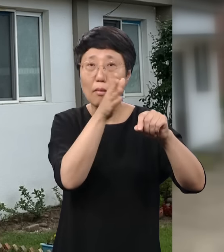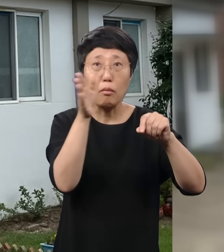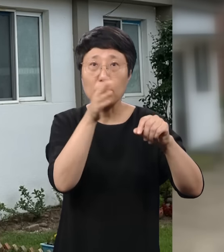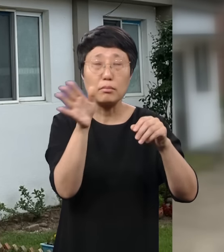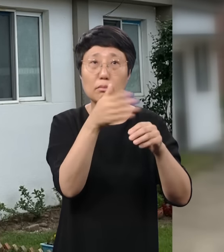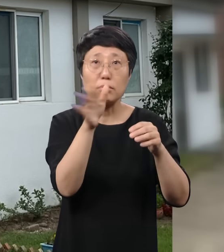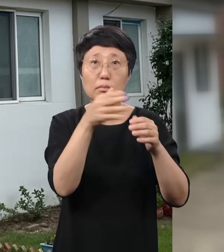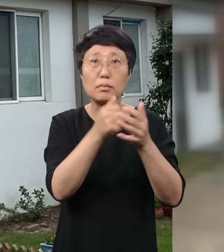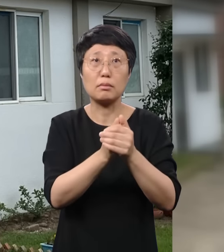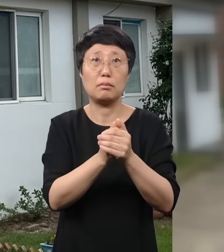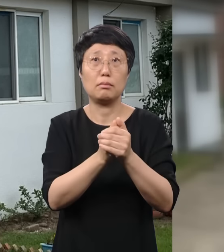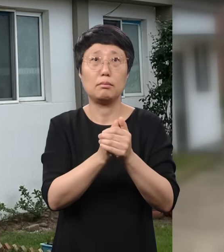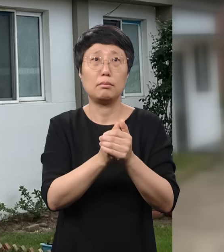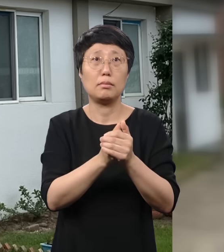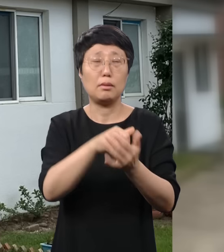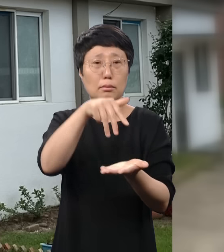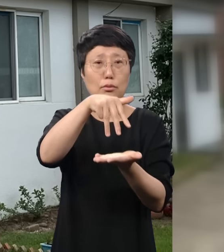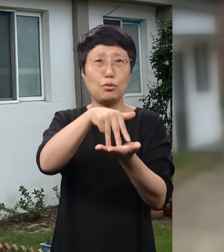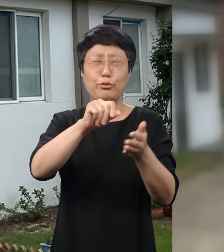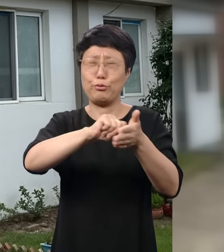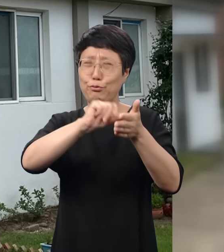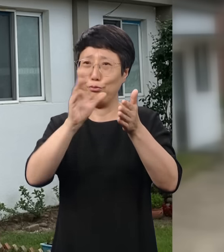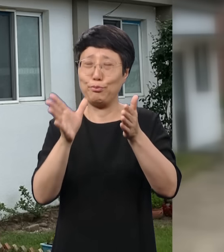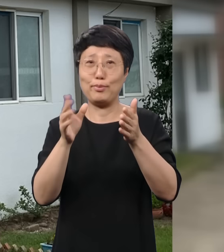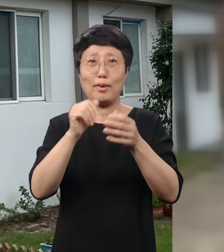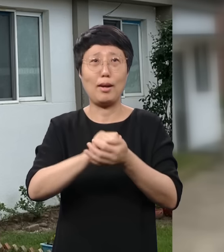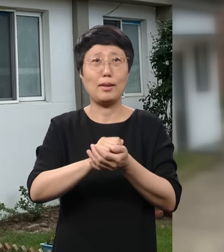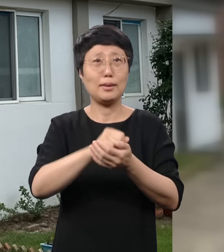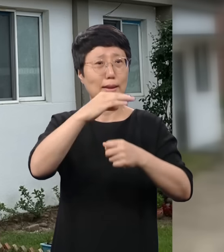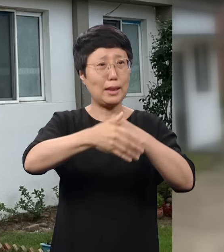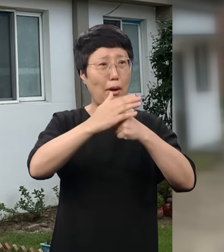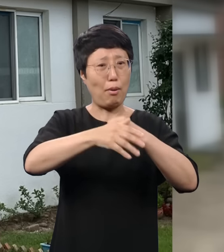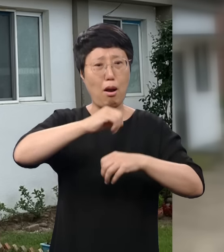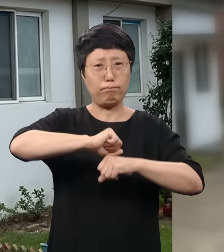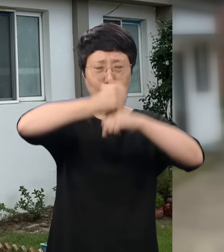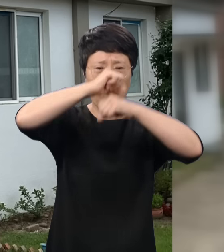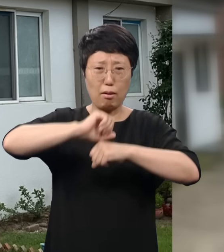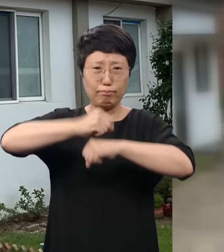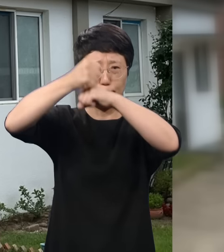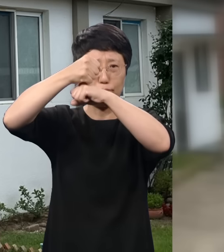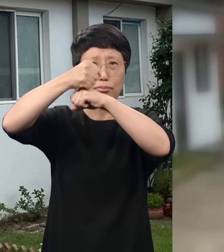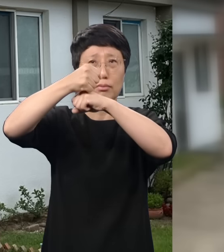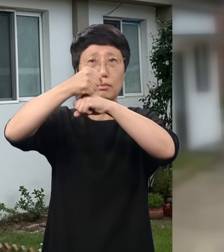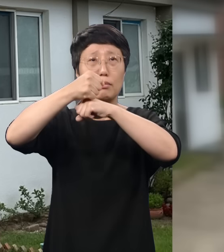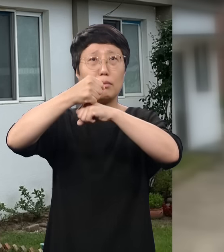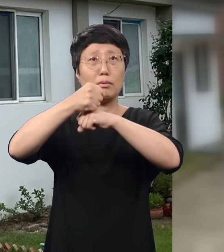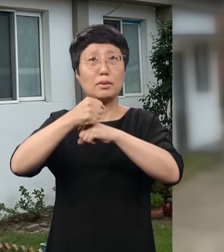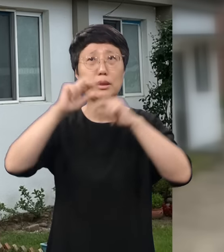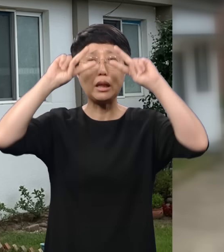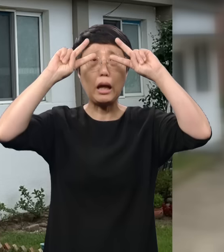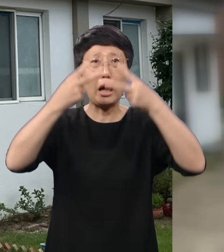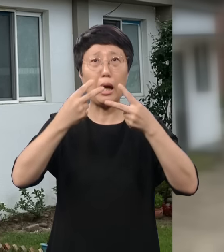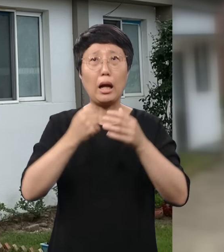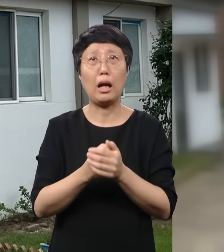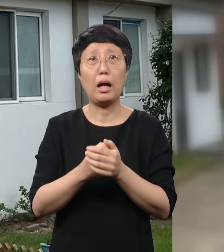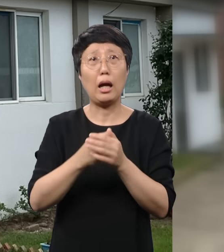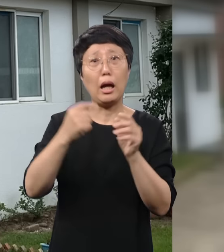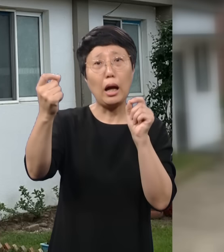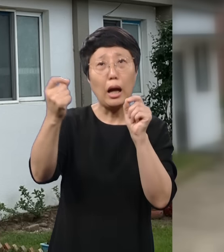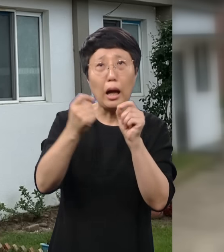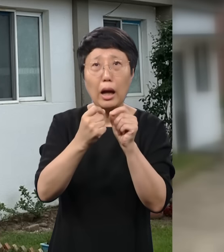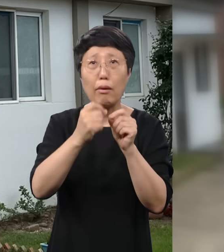없으면 유명한 사과 가수원에 있는 사과 창고처럼 보입니다이 근처에 와서도 성당이 어디 있냐고 묻는